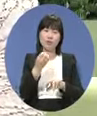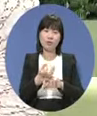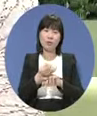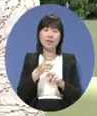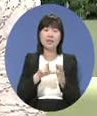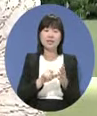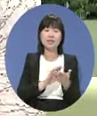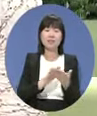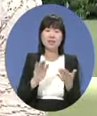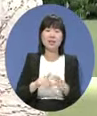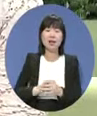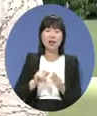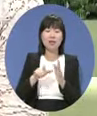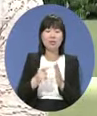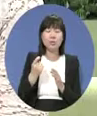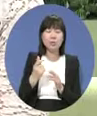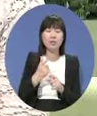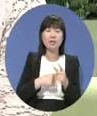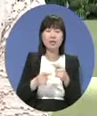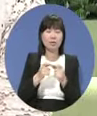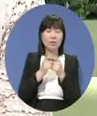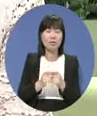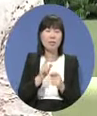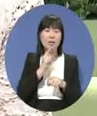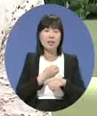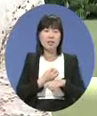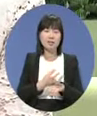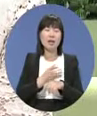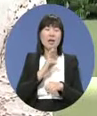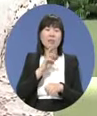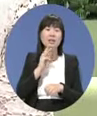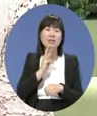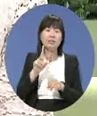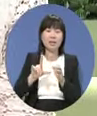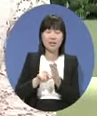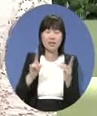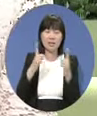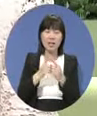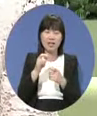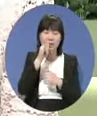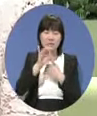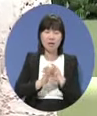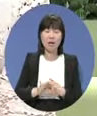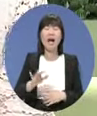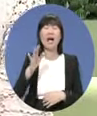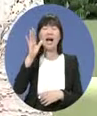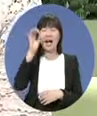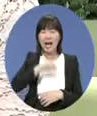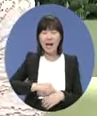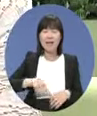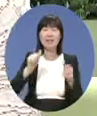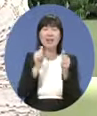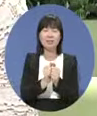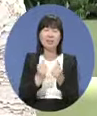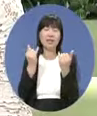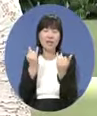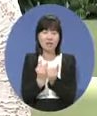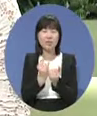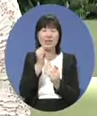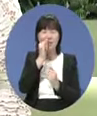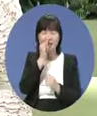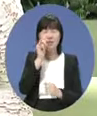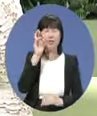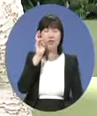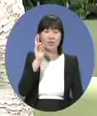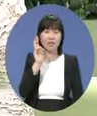되면은 근데 이때도 조금만 이제 세분해서 말씀드리면 한 3세, 만 3세 정도가 되면 아 남자 여자가 있구나 이거를 이제